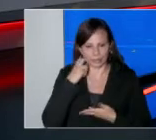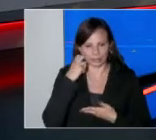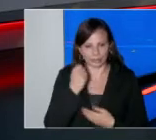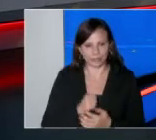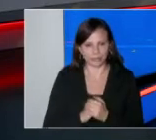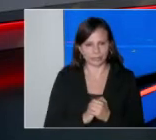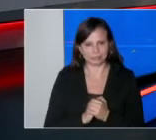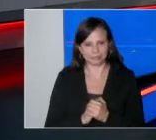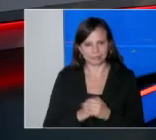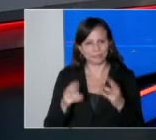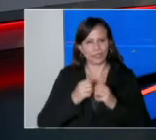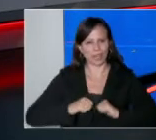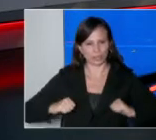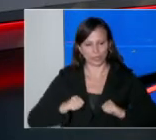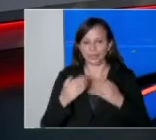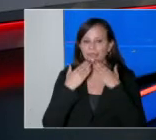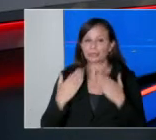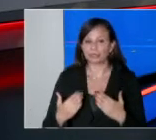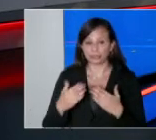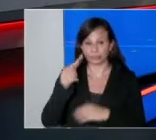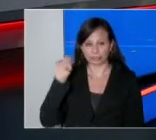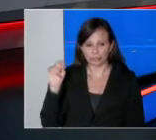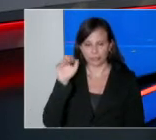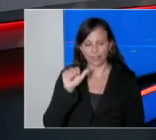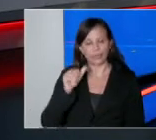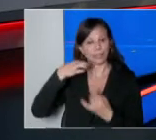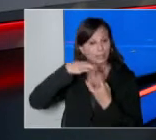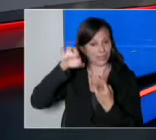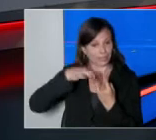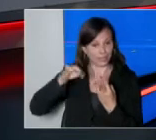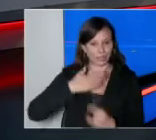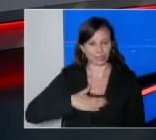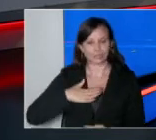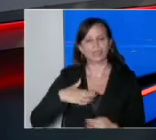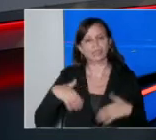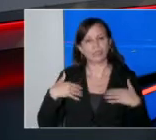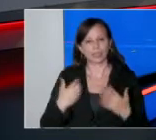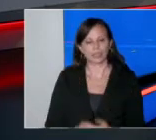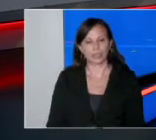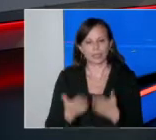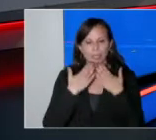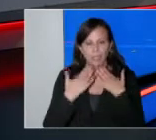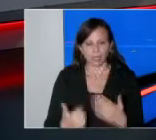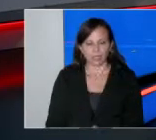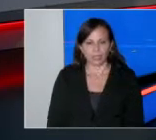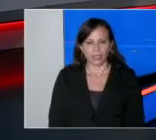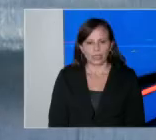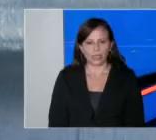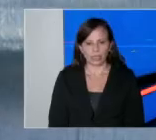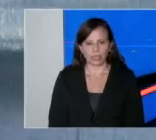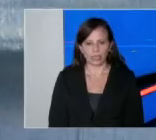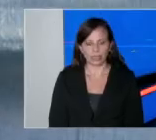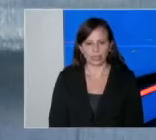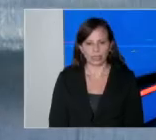משפחתו של אריק שרון. נדב אלימלך, נשחרר אותך להדליק נרות, שיהיה לך חג שמח. תודה, חג שמח. חג שמח.